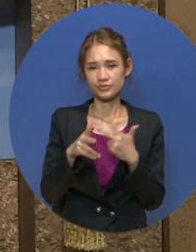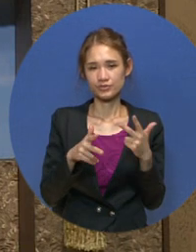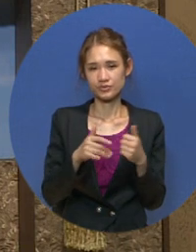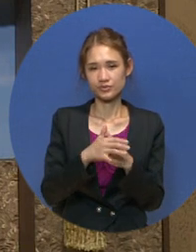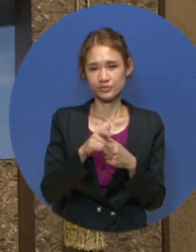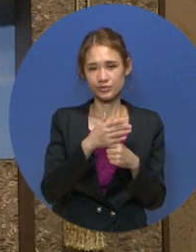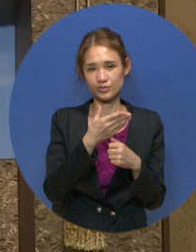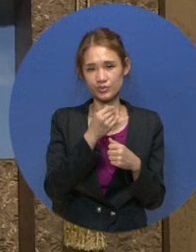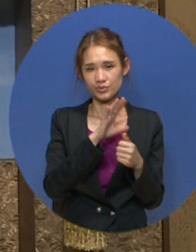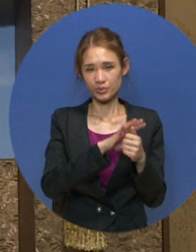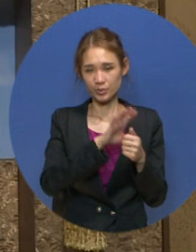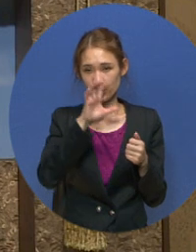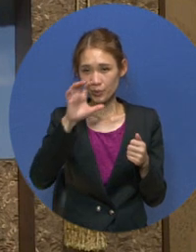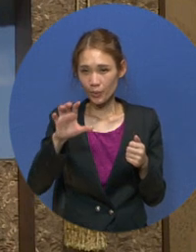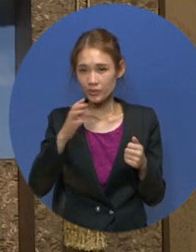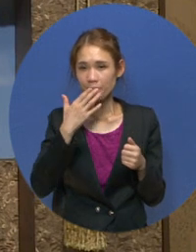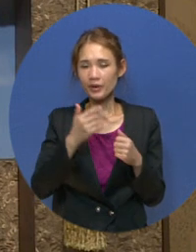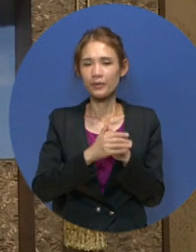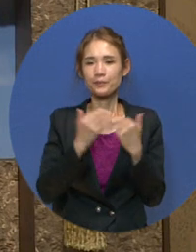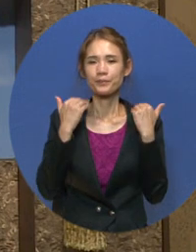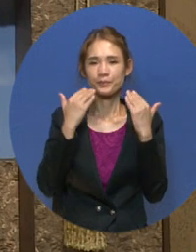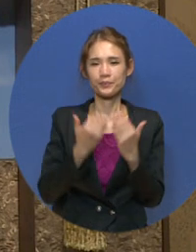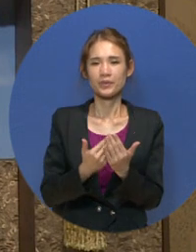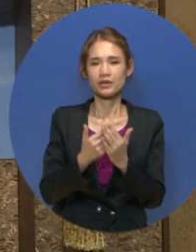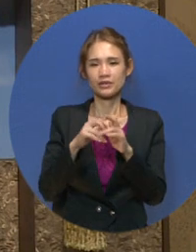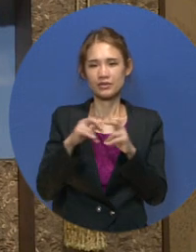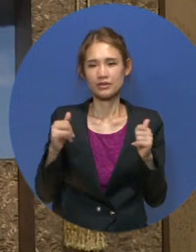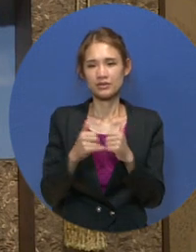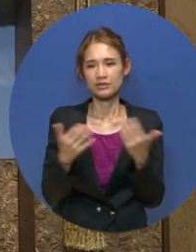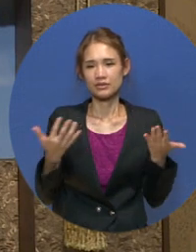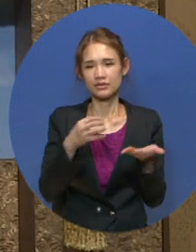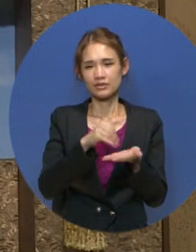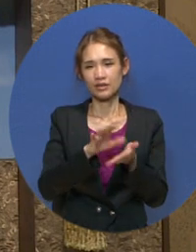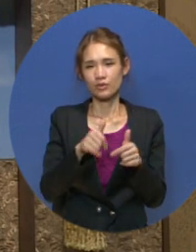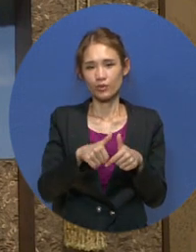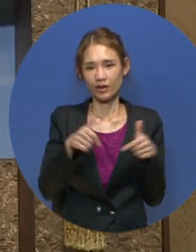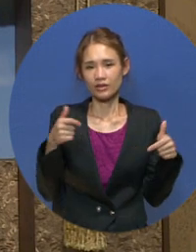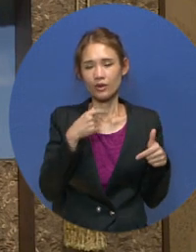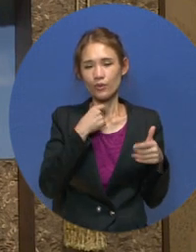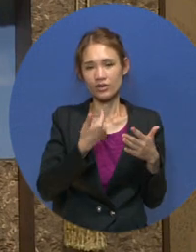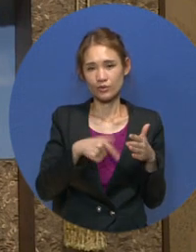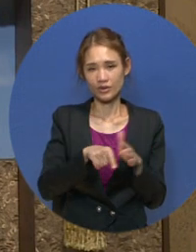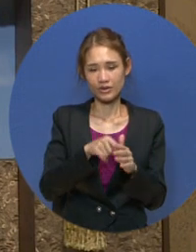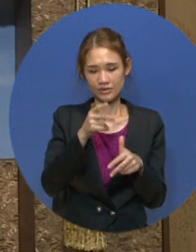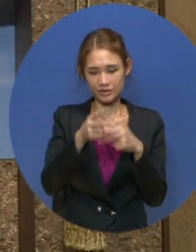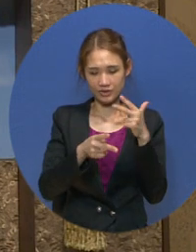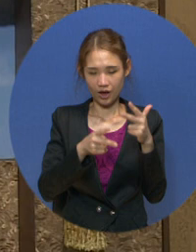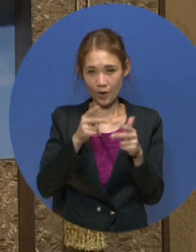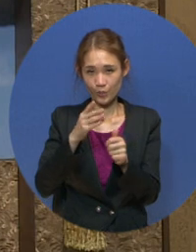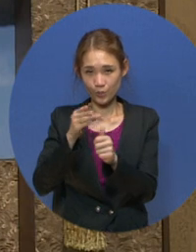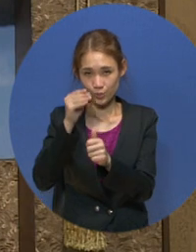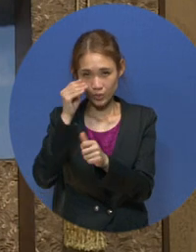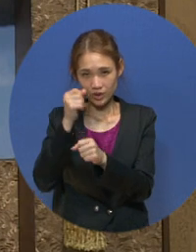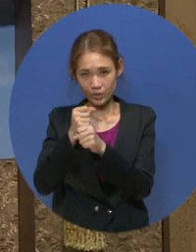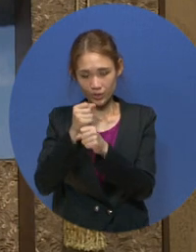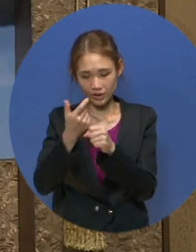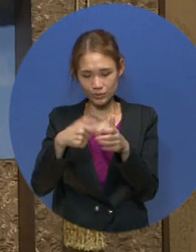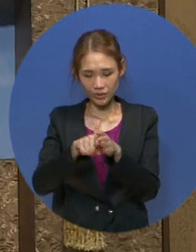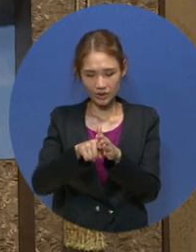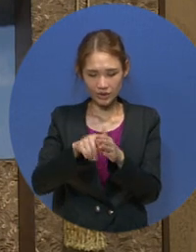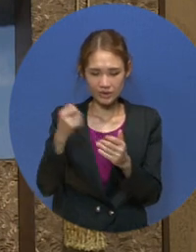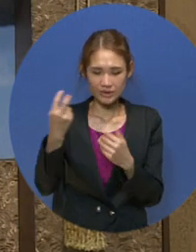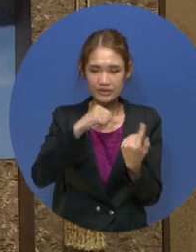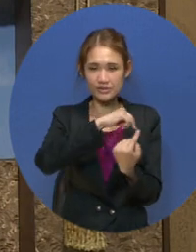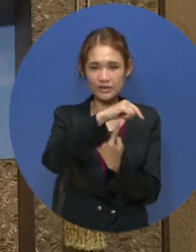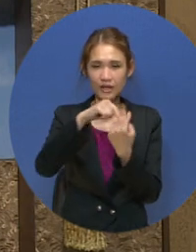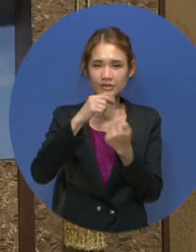복제 가능한 발달장애인들의 일자리를 확산시킬 수 있는 그런 사업 모형을 위해서 저희가 리사이클